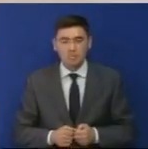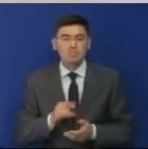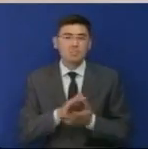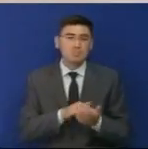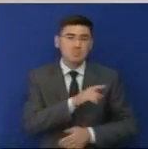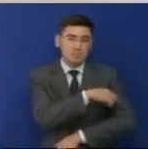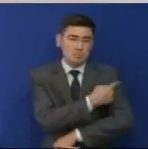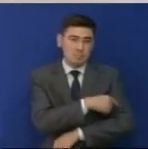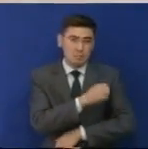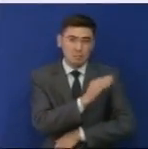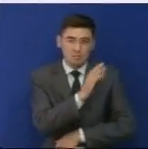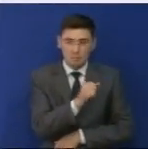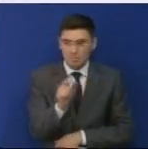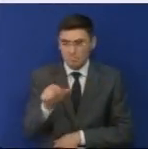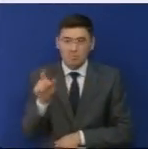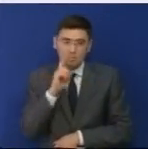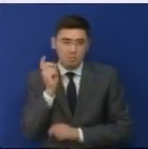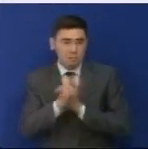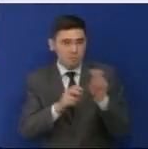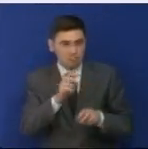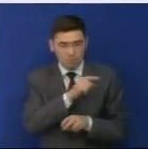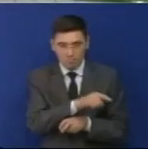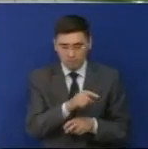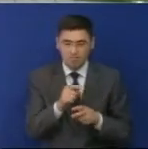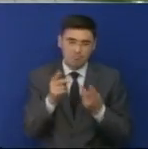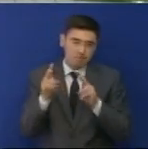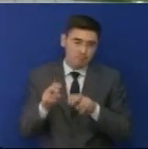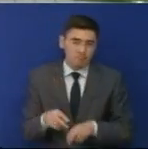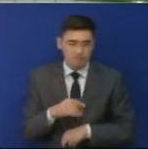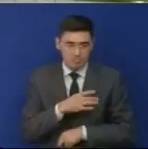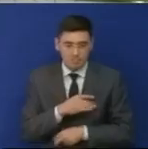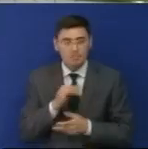узких специалистов. Стоит отметить, что это молодые врачи. После Бескарагая